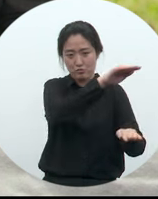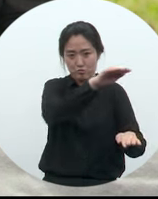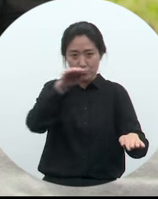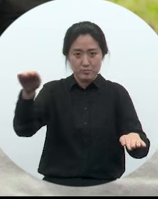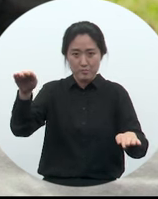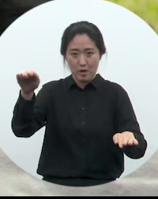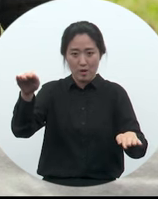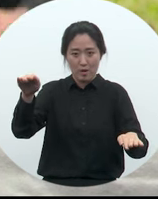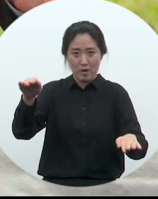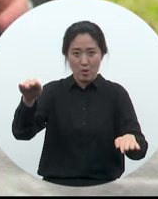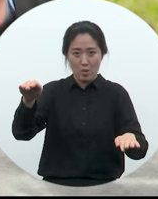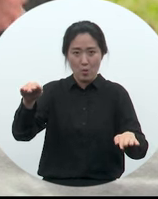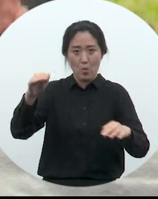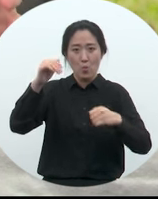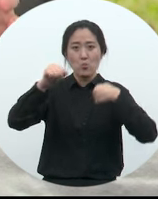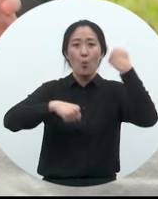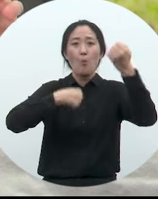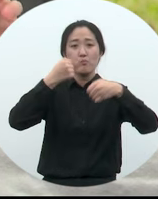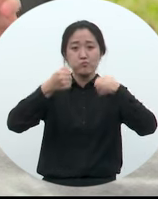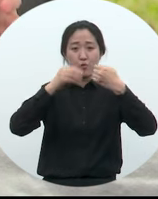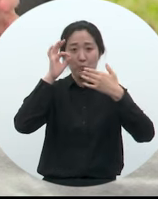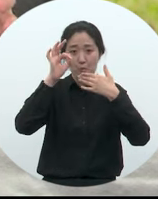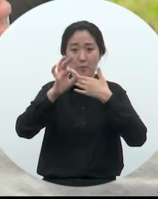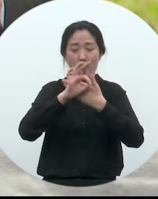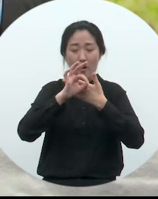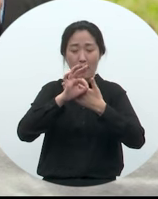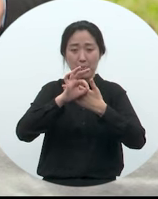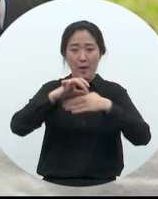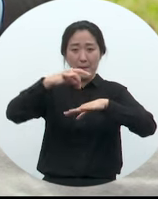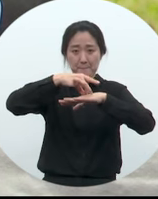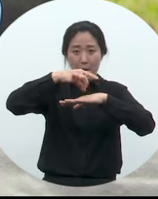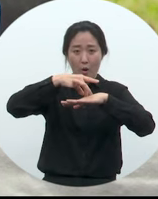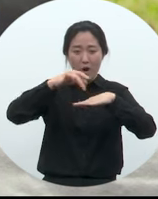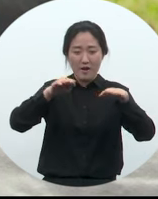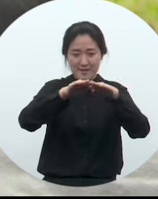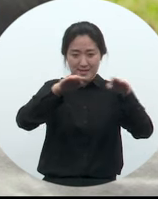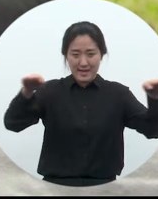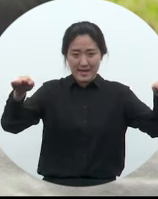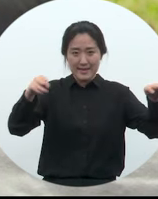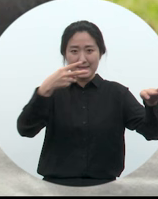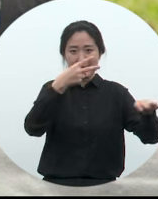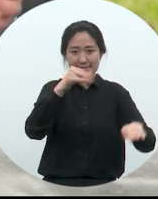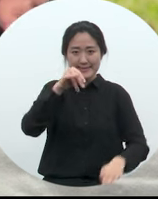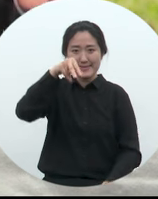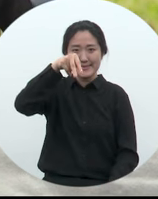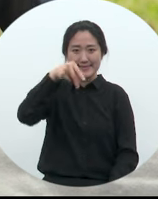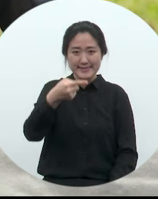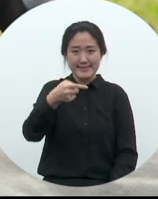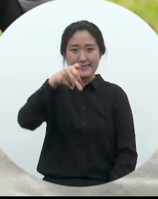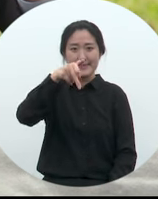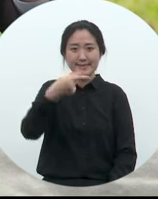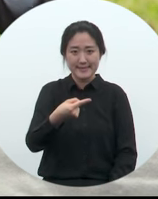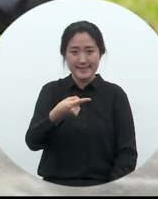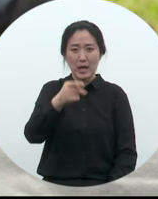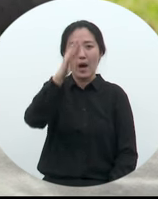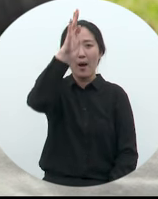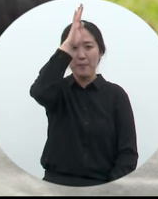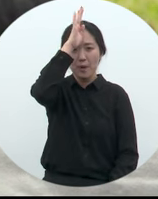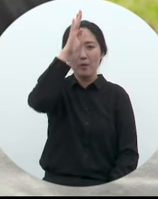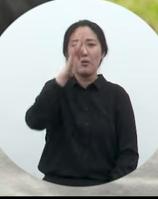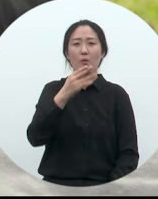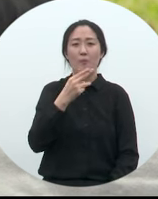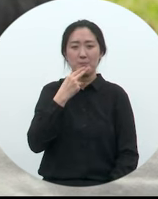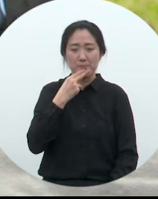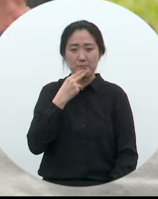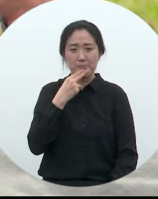있게 됩니다. 네 발로 걷는 동물들은 척추가 이렇게 일자로 되어 있기 때문에 디스크가 없습니다. 디스크란